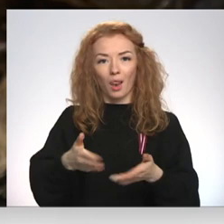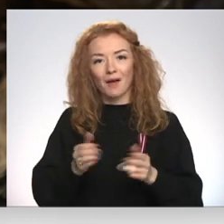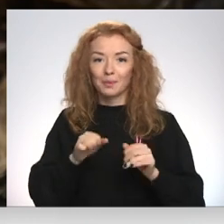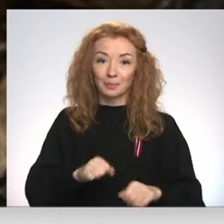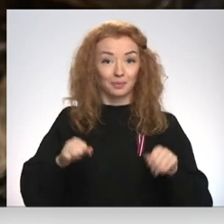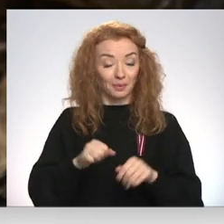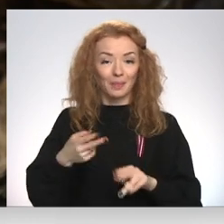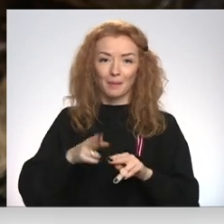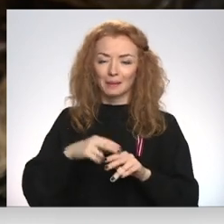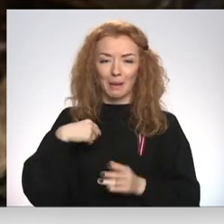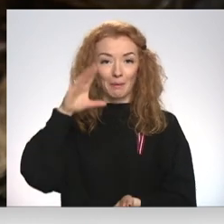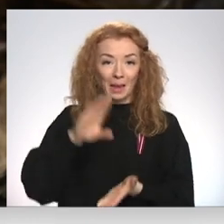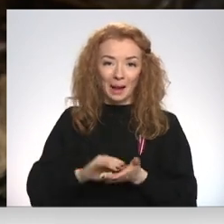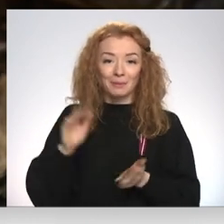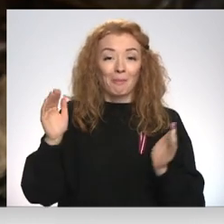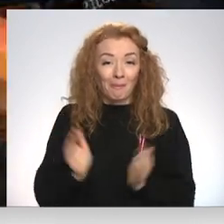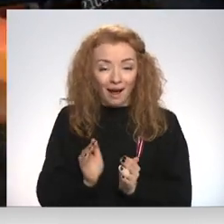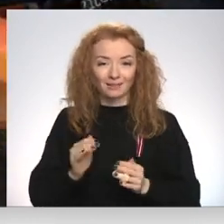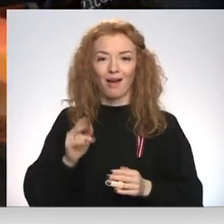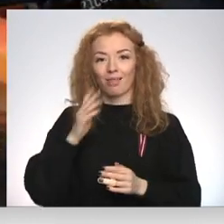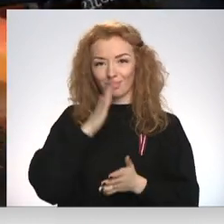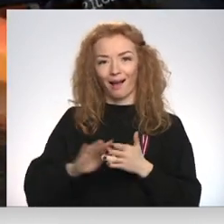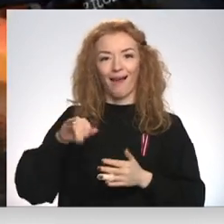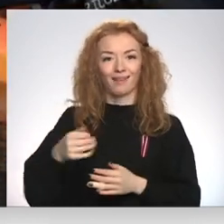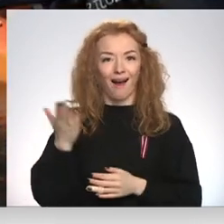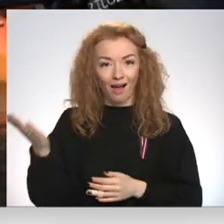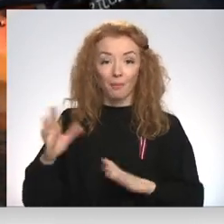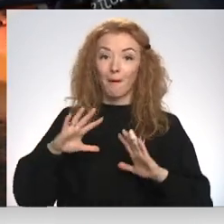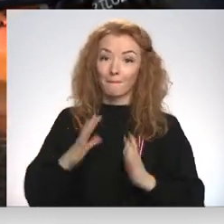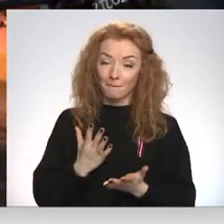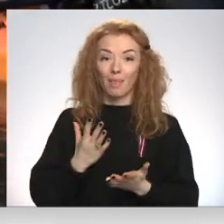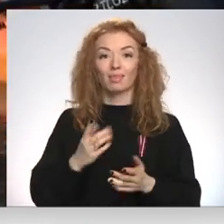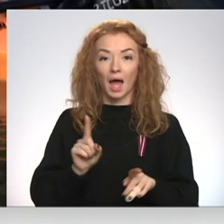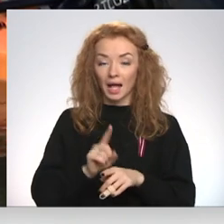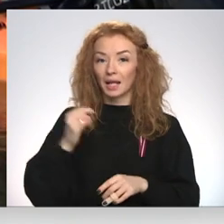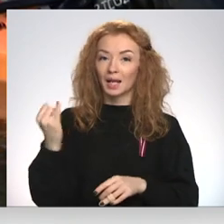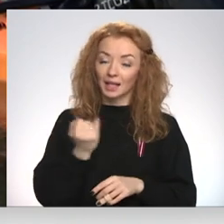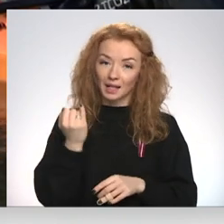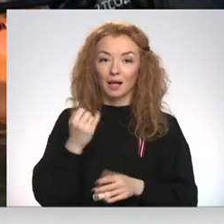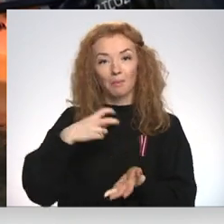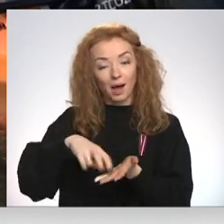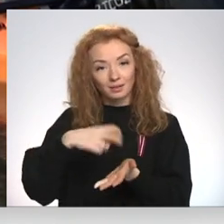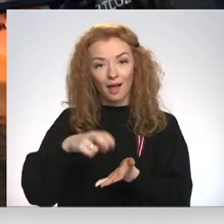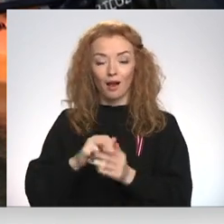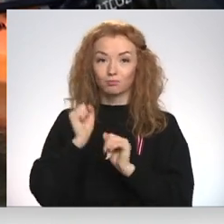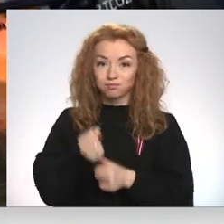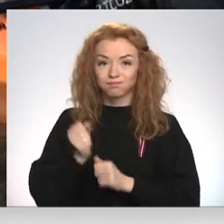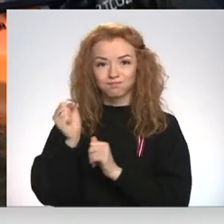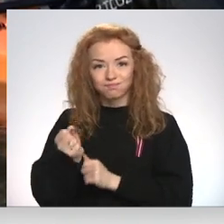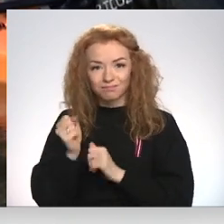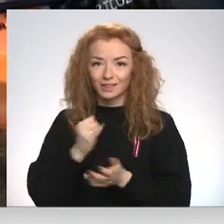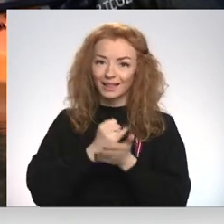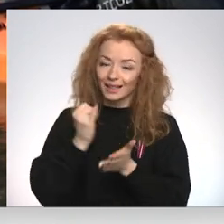nodarboties, tāpēc man tā pieredze nav tik milzīgi liela kā Jānim. Kaut kāds pārmaiņas pēc makšķerēšanas arī pastaigāt ar to zāģi, ne tikai mājās malku zāģējot, bet